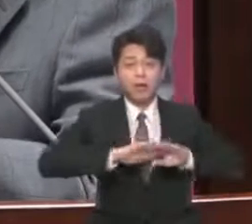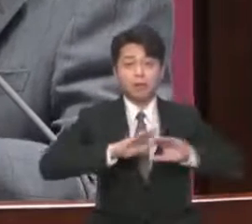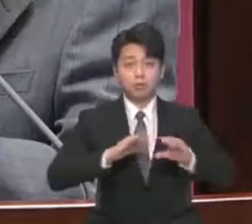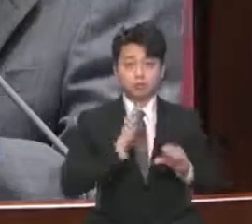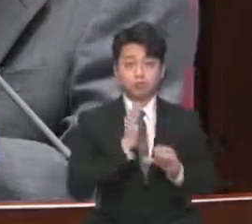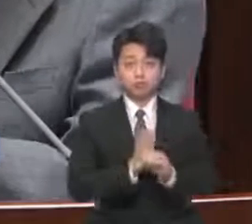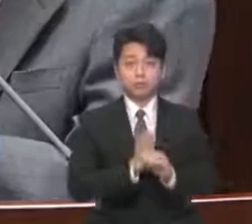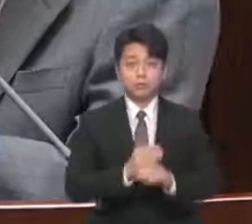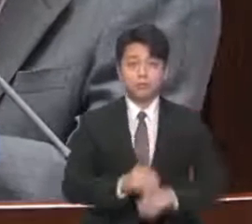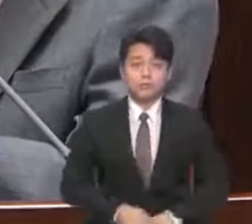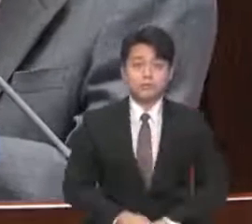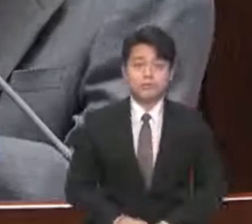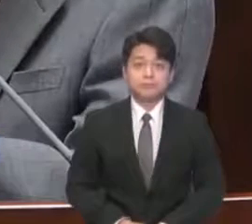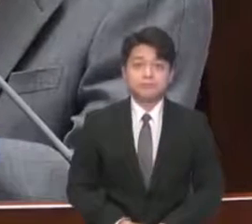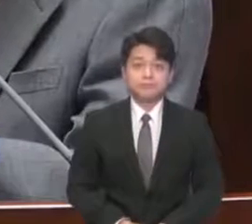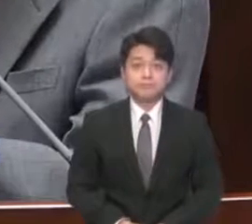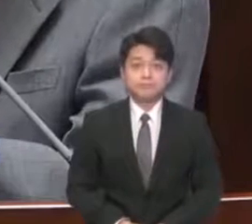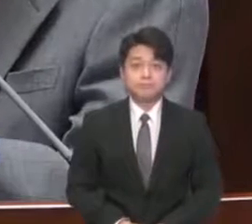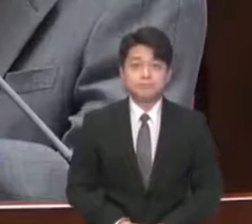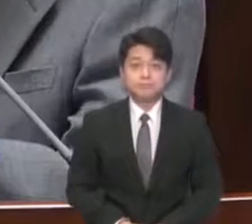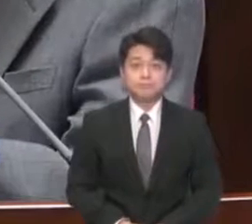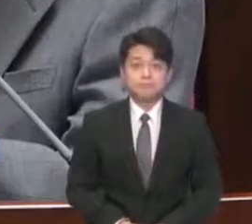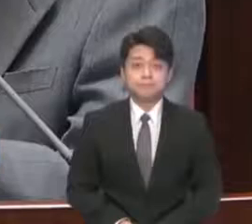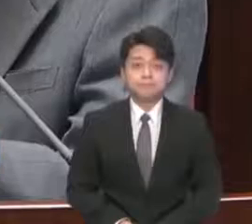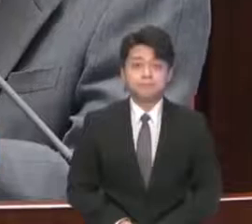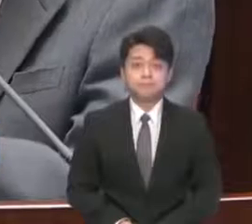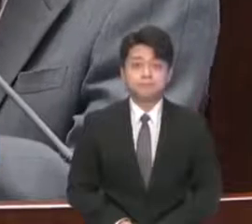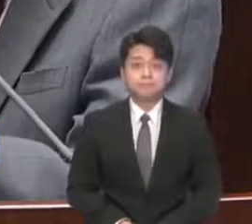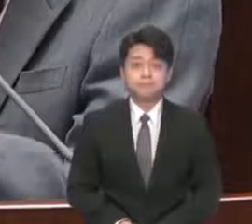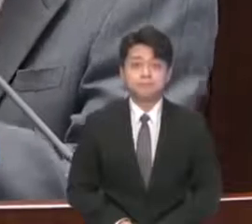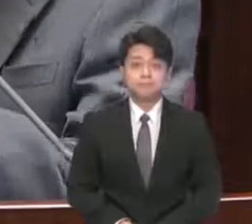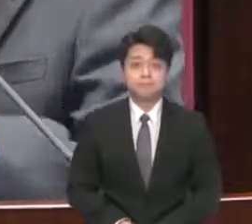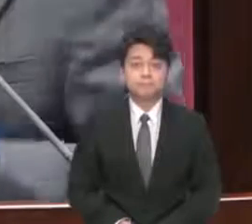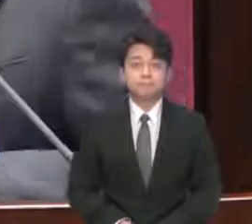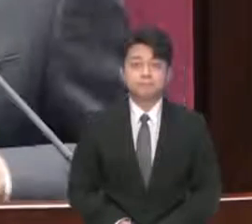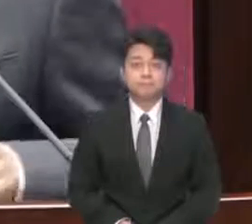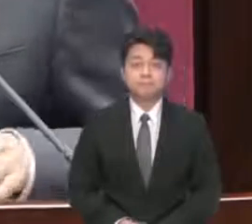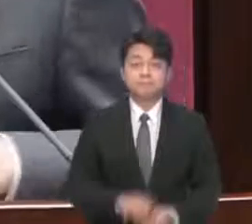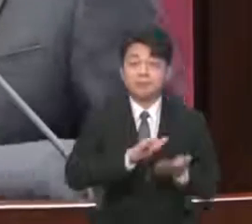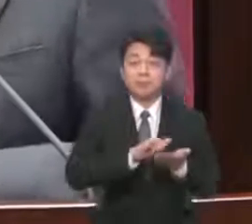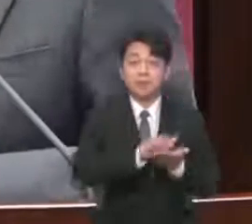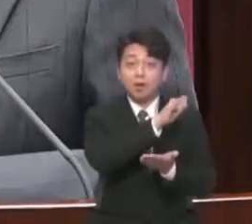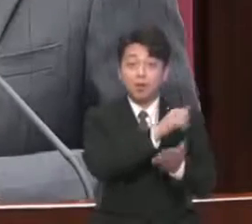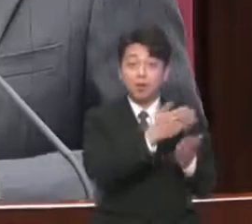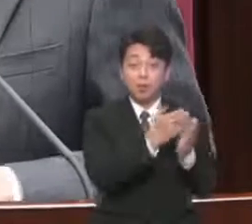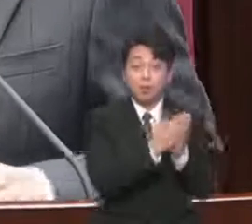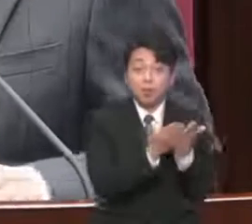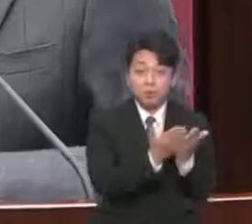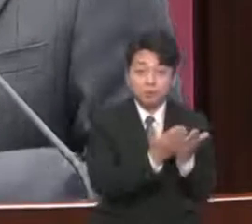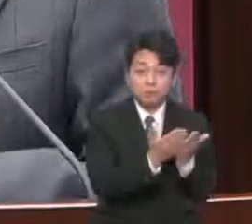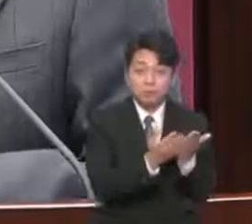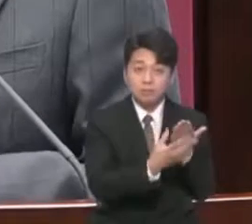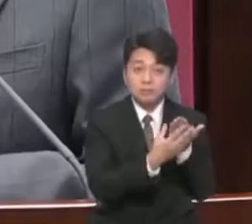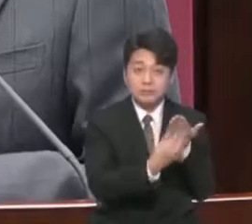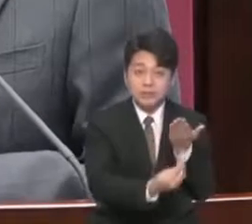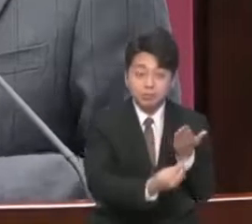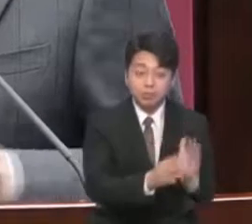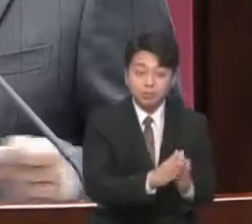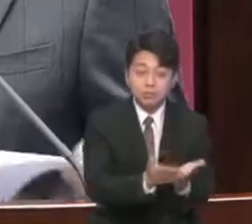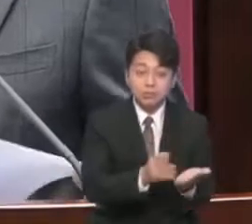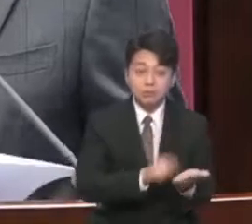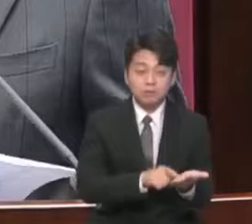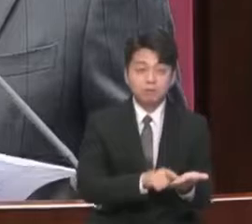여권 사본 어디로 전달하면 됩니까? 그 번호 좀 알려주세요. 여권 사본을 뭐 저희가 뭐 비자라는 건